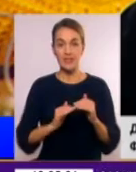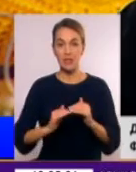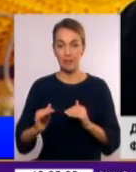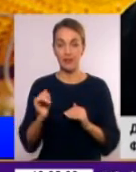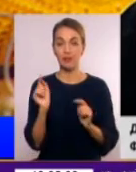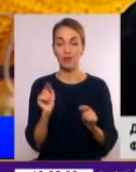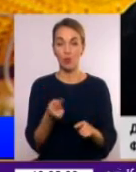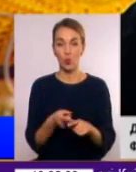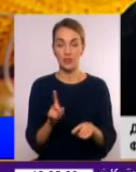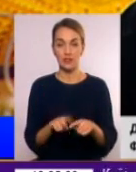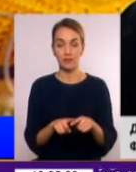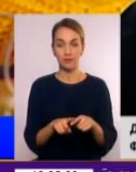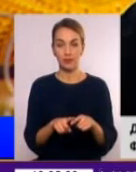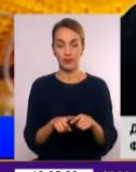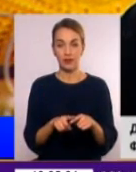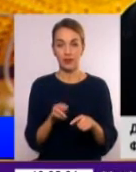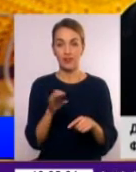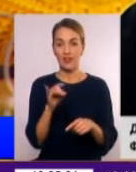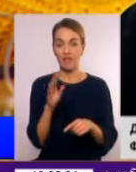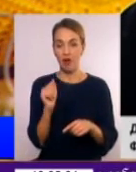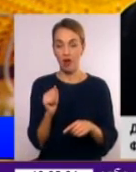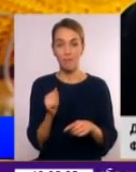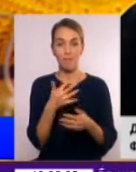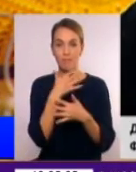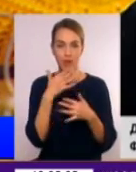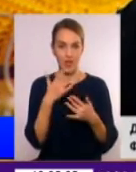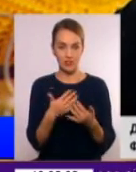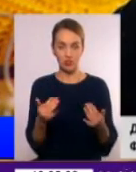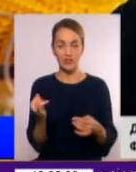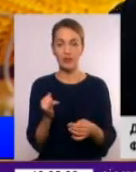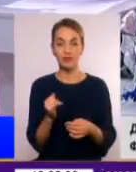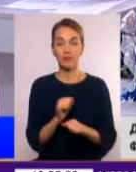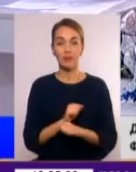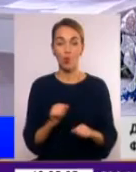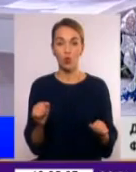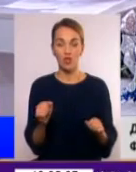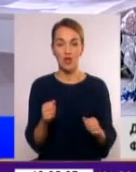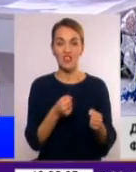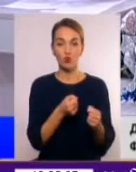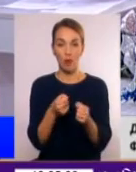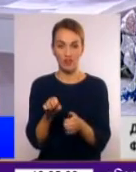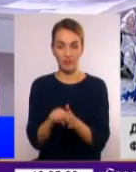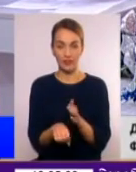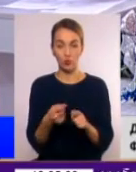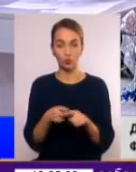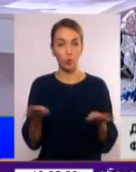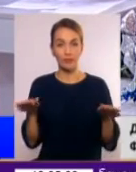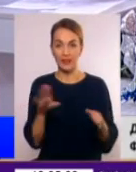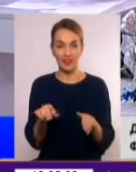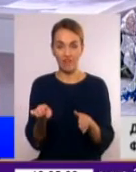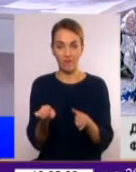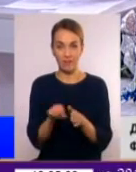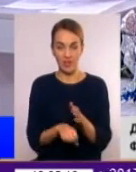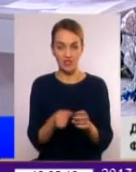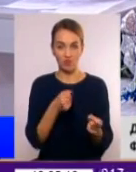там оці бігаючі тетерева і так далі, їх безліч. І їх не можна з автомата вбити, тому що птахи ж не вб'єш з автомата.